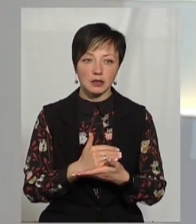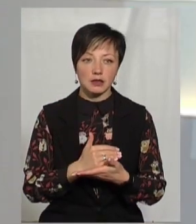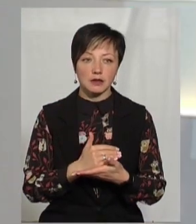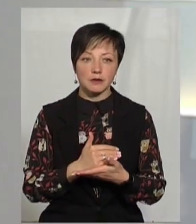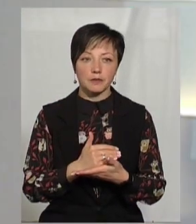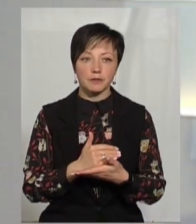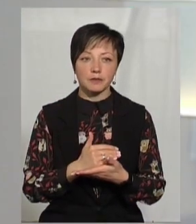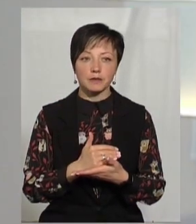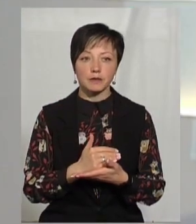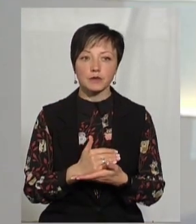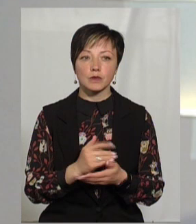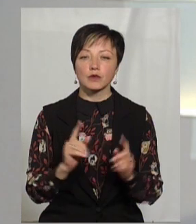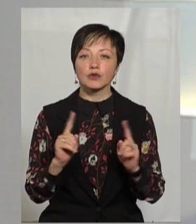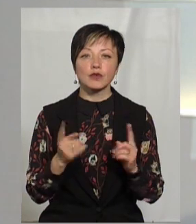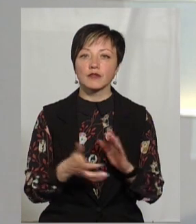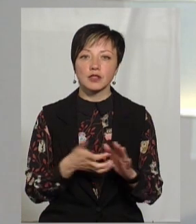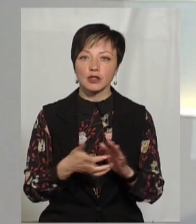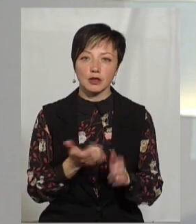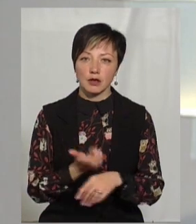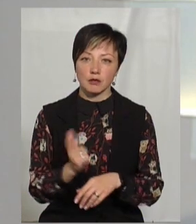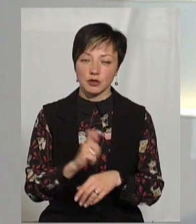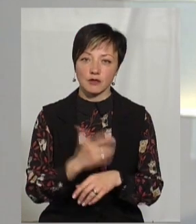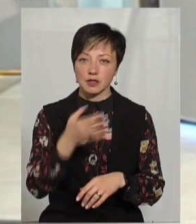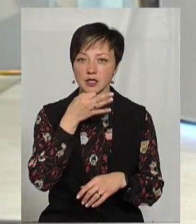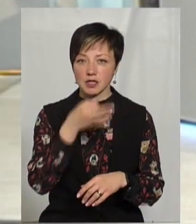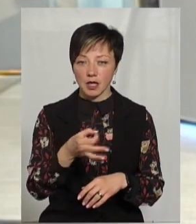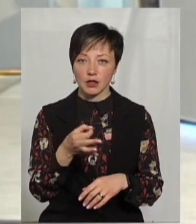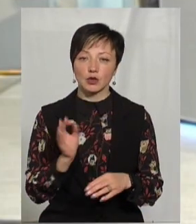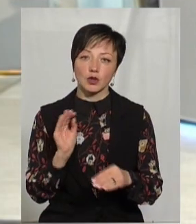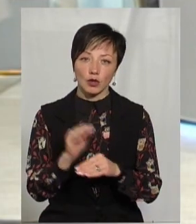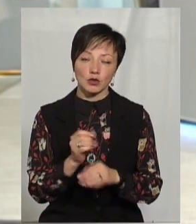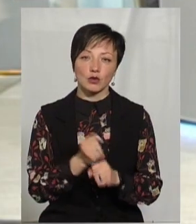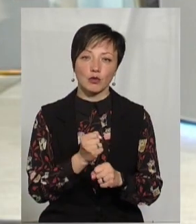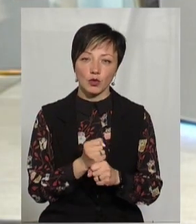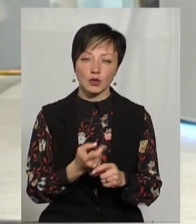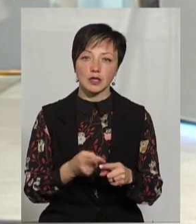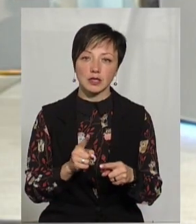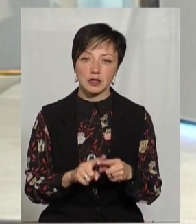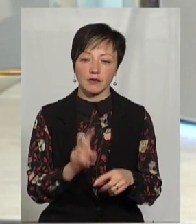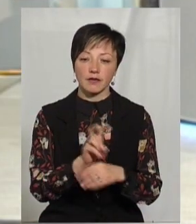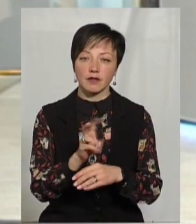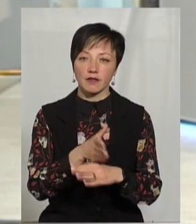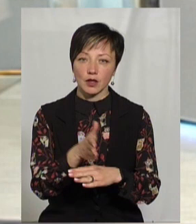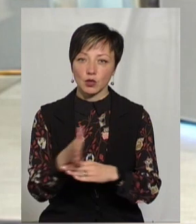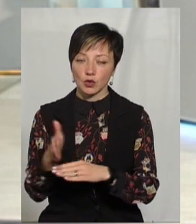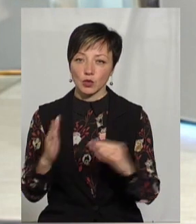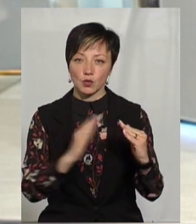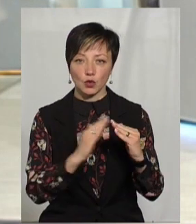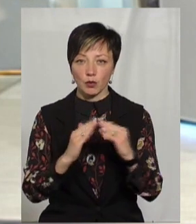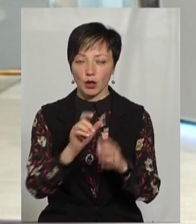завершився наш час в етері. Чого не вистачає найбільше? Ви сказали, що додалося роботи, це ви відвідуєте